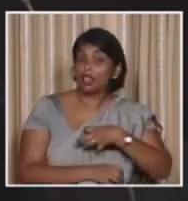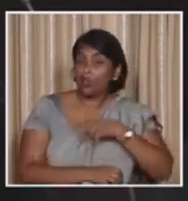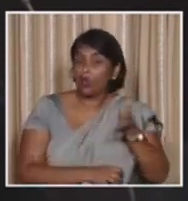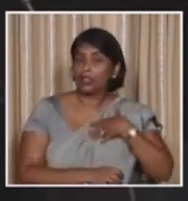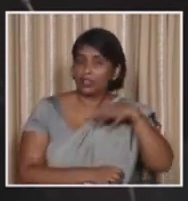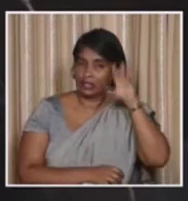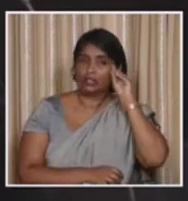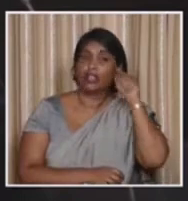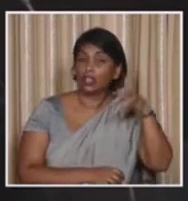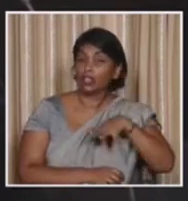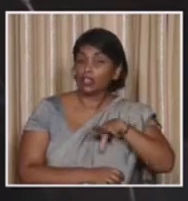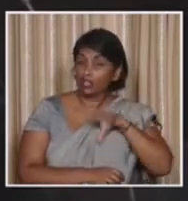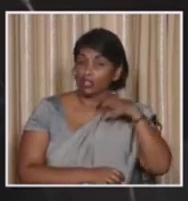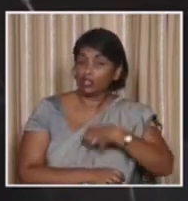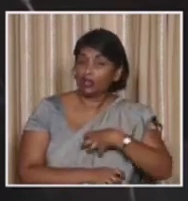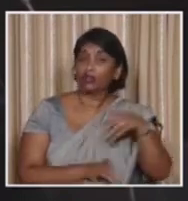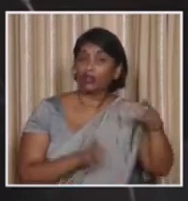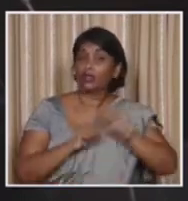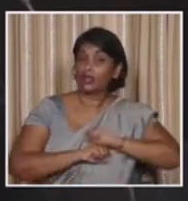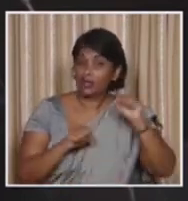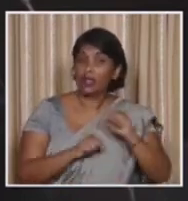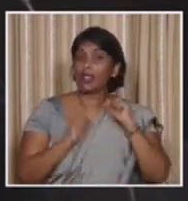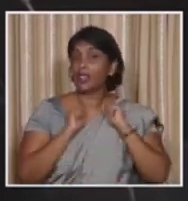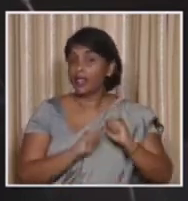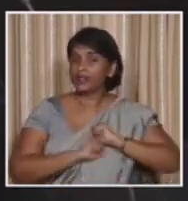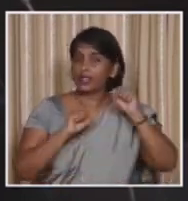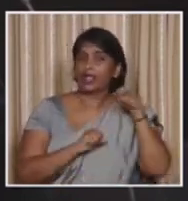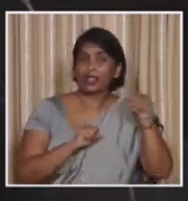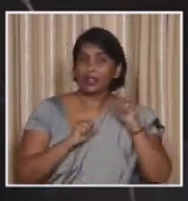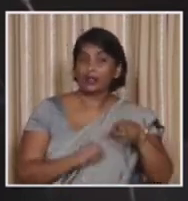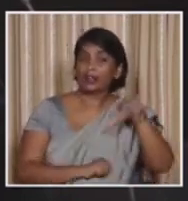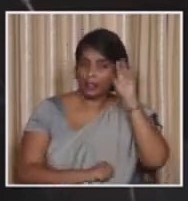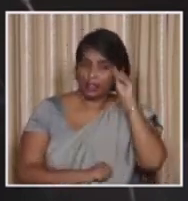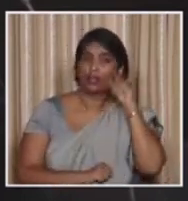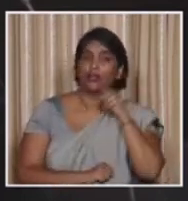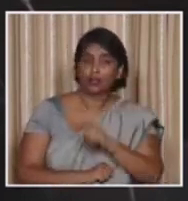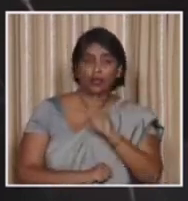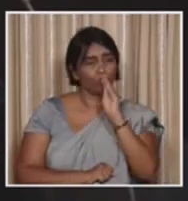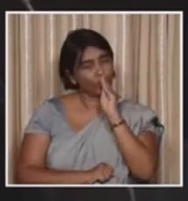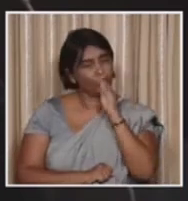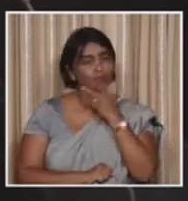තේරුම් ගන්න, ඒ දුකත් එක්ක ඇවිල්ලා ඔවුන් කරන උද්ඝෝෂණ ඇයි එහෙම සිද්ධ වෙන්නේ කියන එක තේරුම් අරගෙන